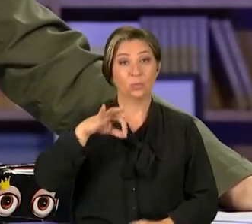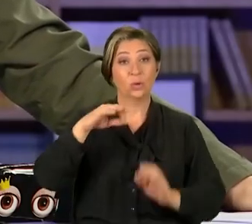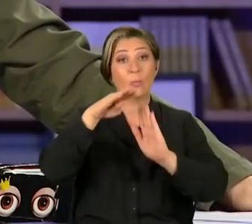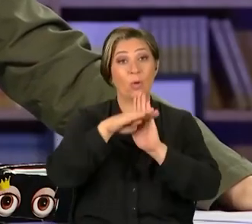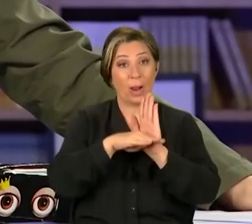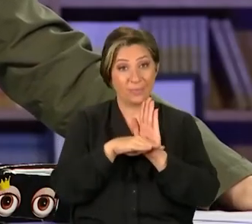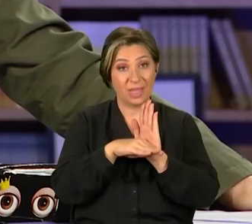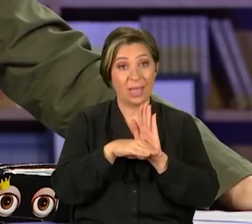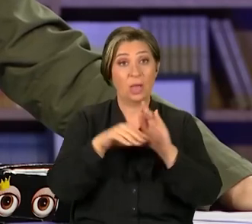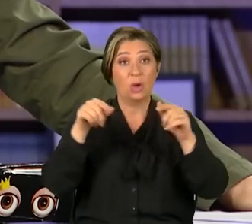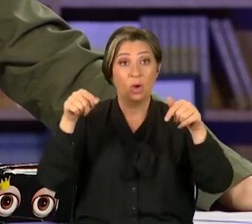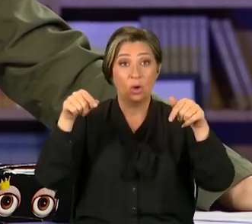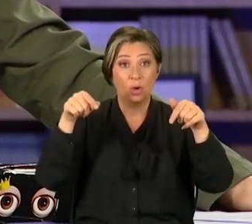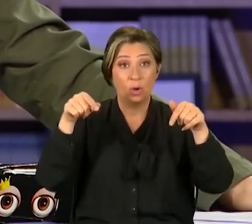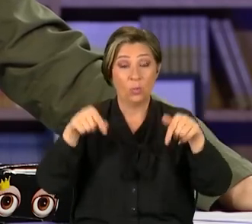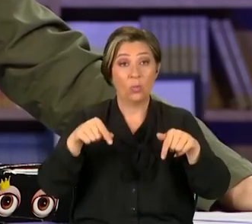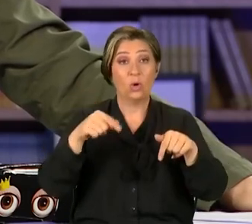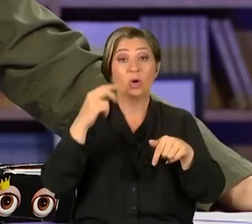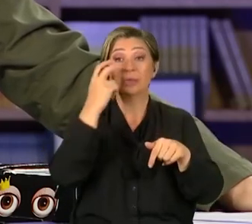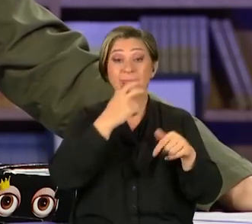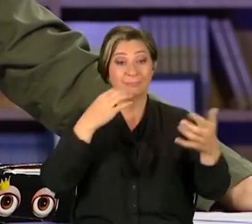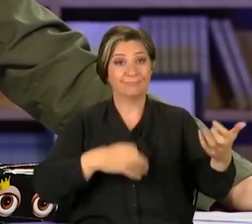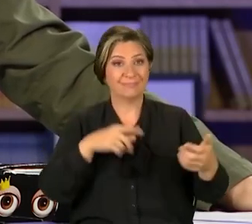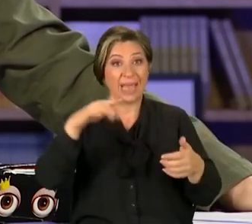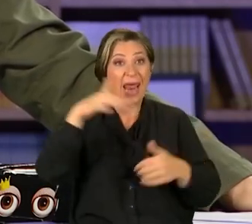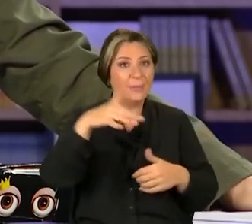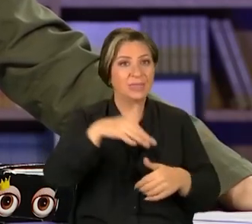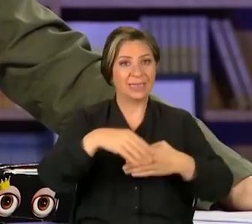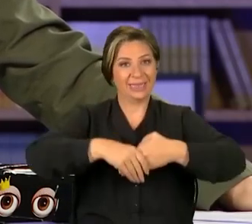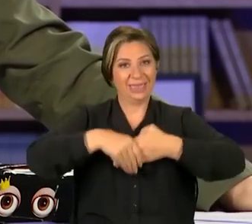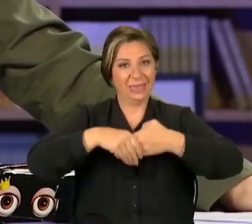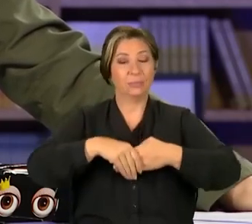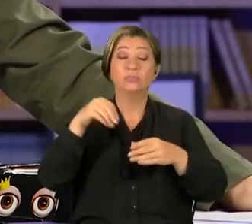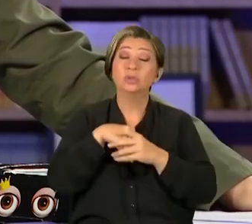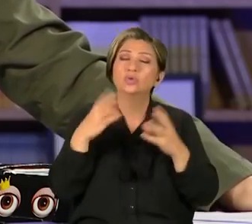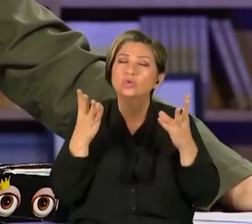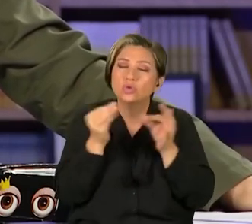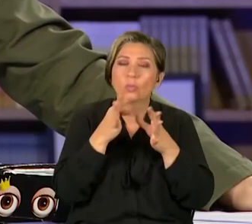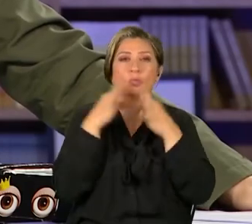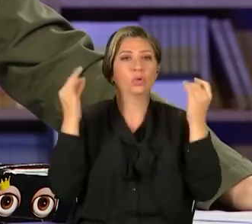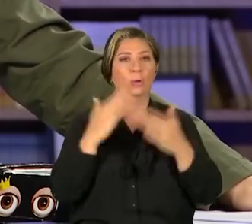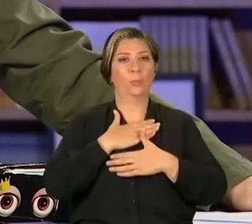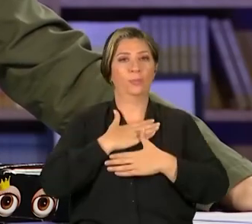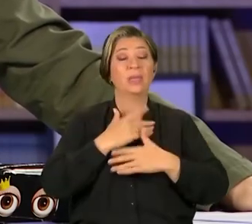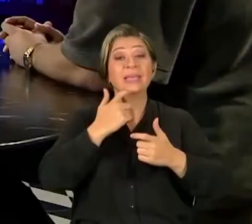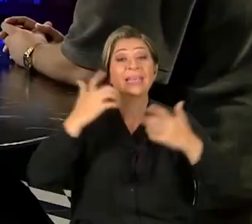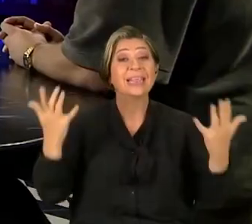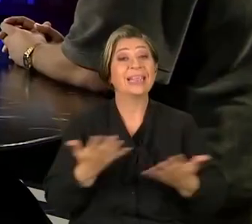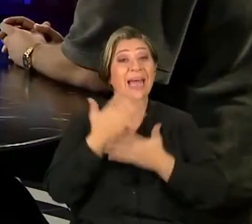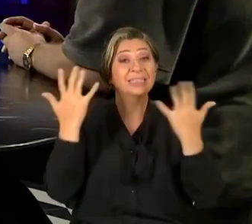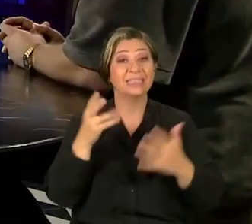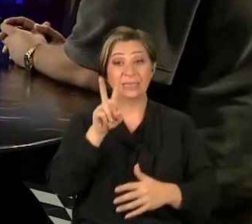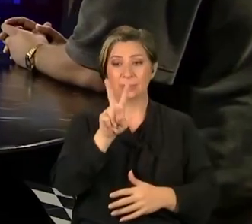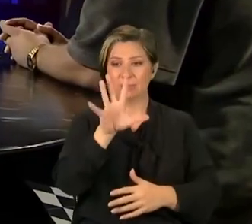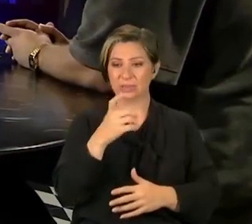programda bu ozanları tanımaktan dolayı çok mutluyum çünkü yıllardır yani